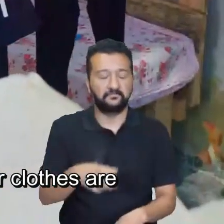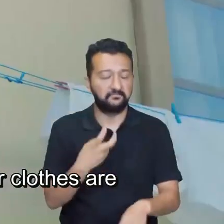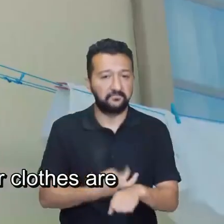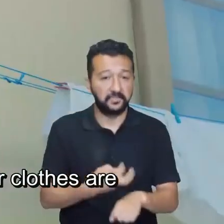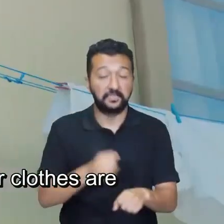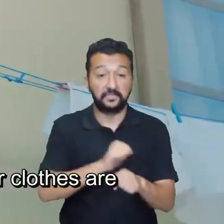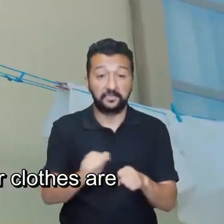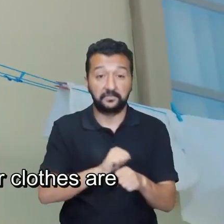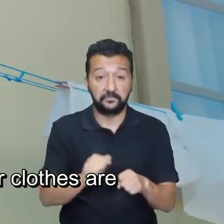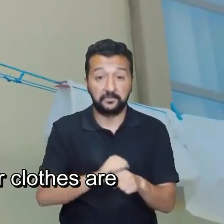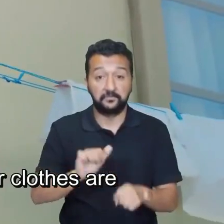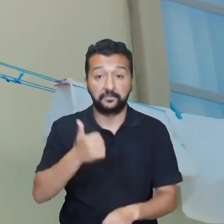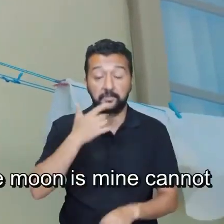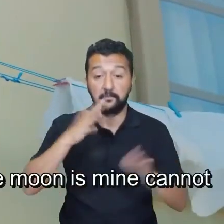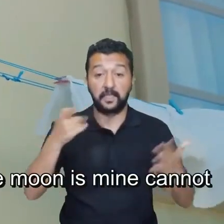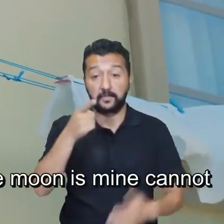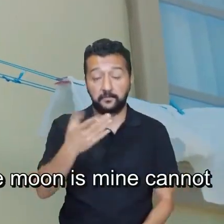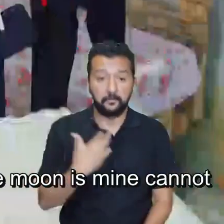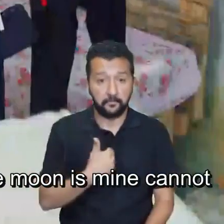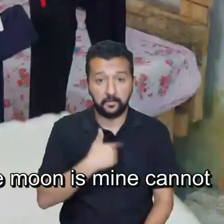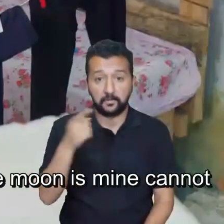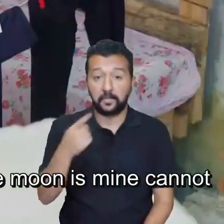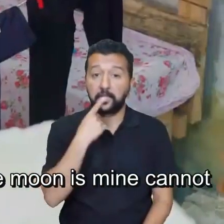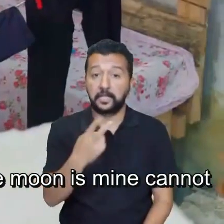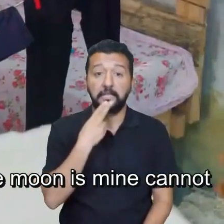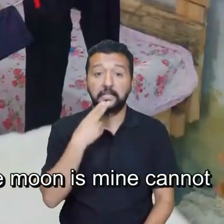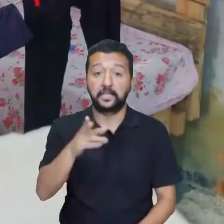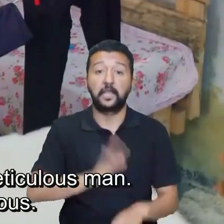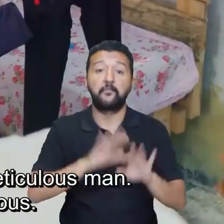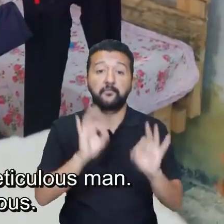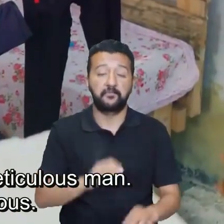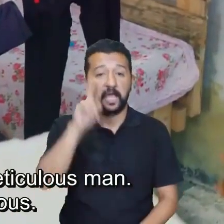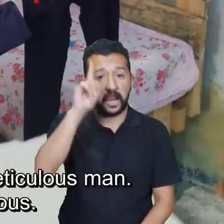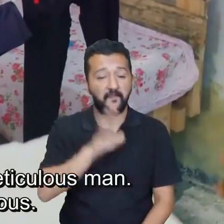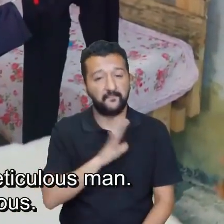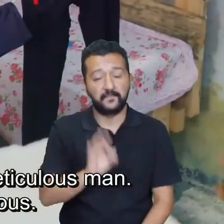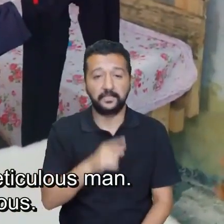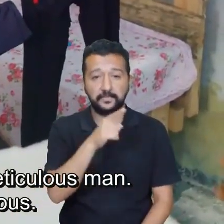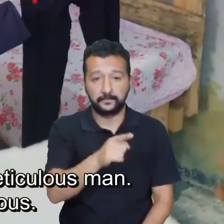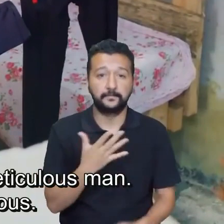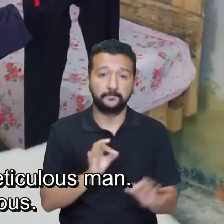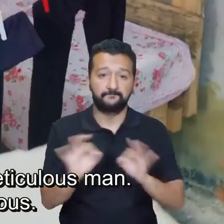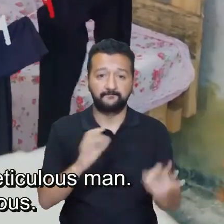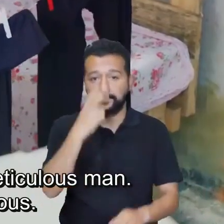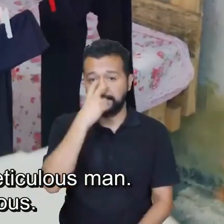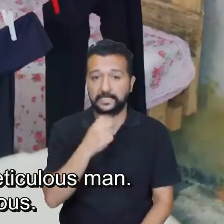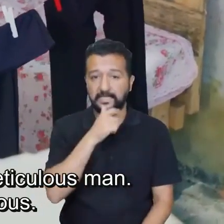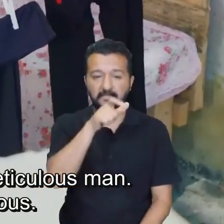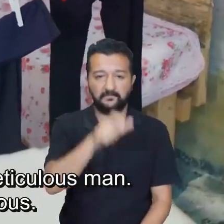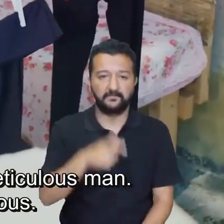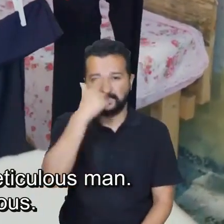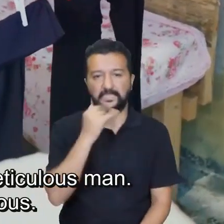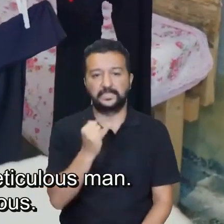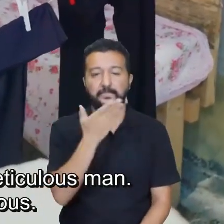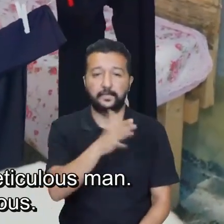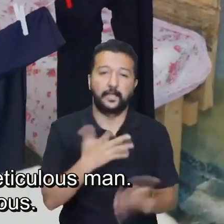Maşallah çamaşırları da sakız gibi. Ay benim diyen kadın yıkayamaz böyle. Allah var. Titiz adam.